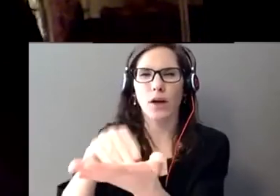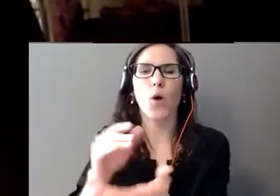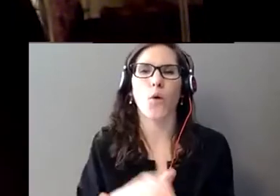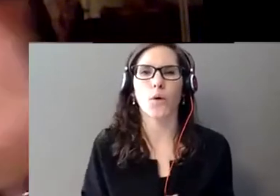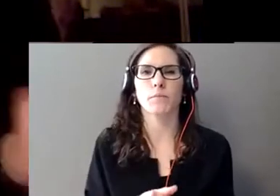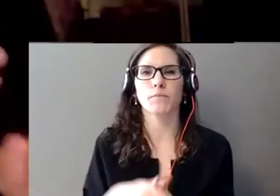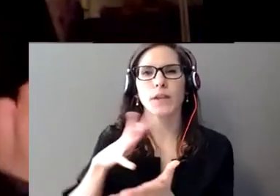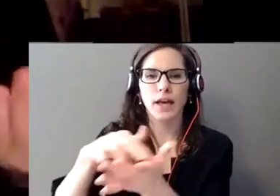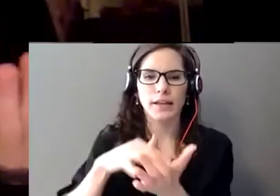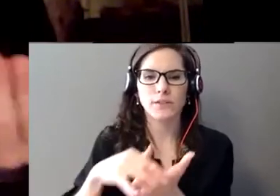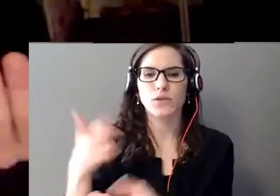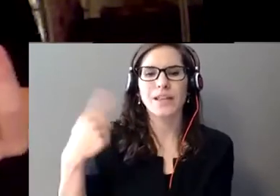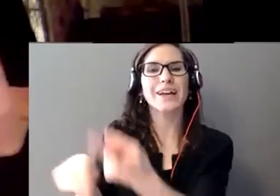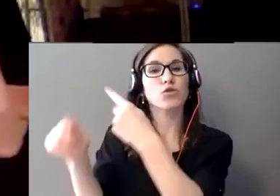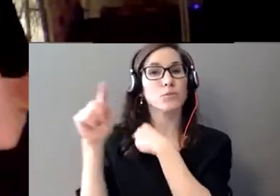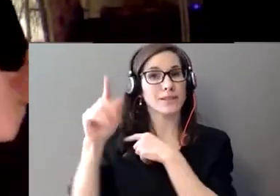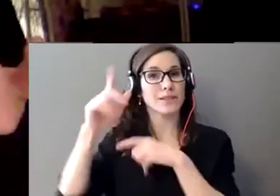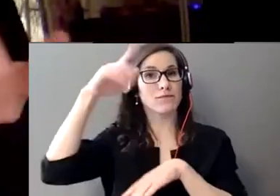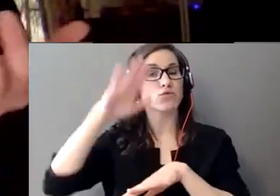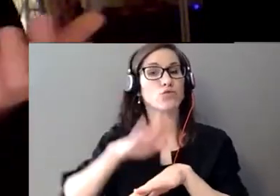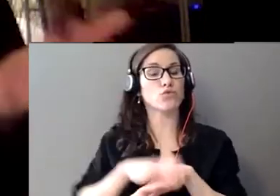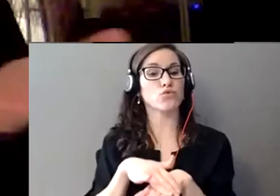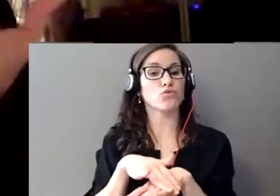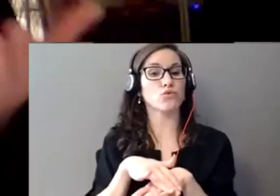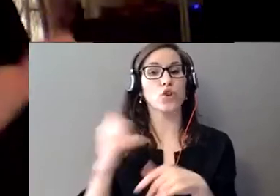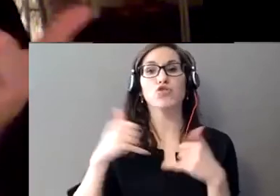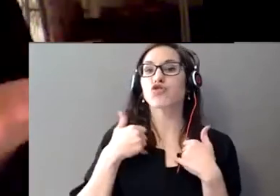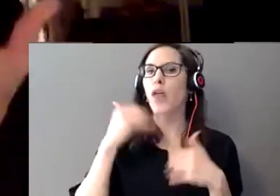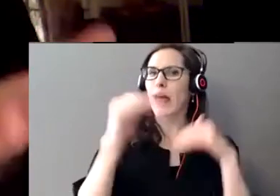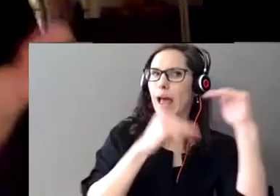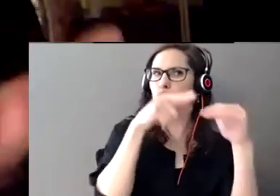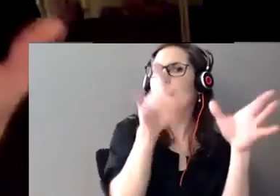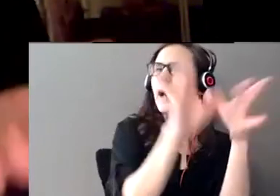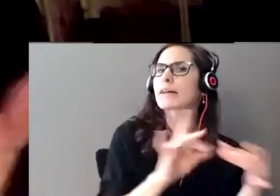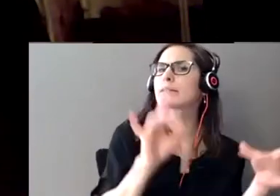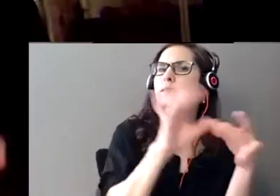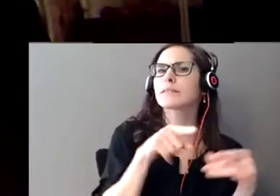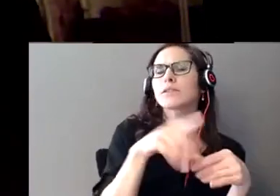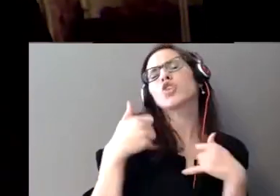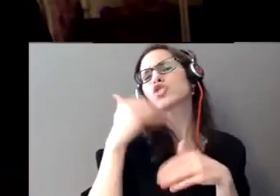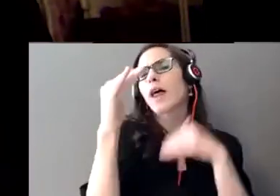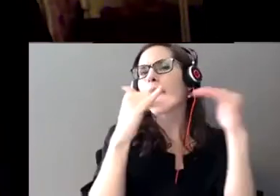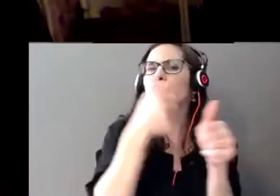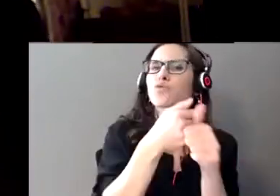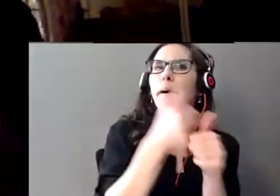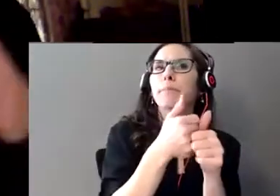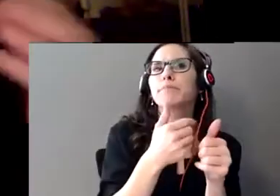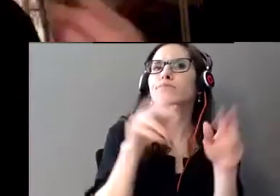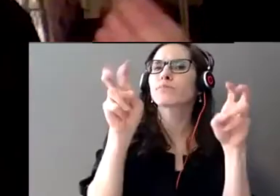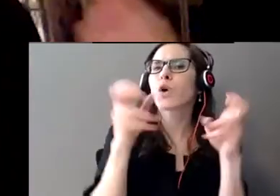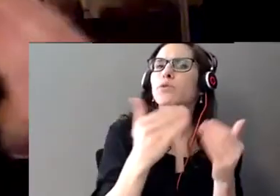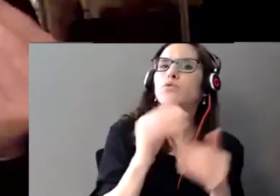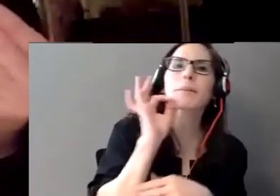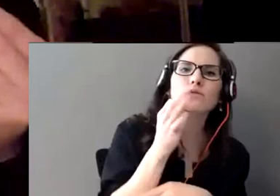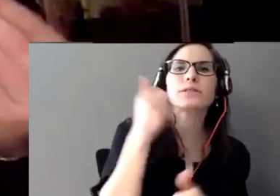des récits de jeunes adultes à besoins éducatifs particuliers ou reconnus en situation de handicap sur